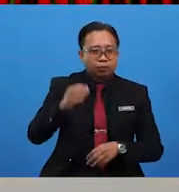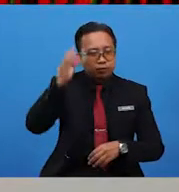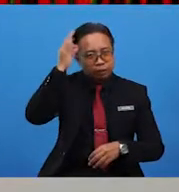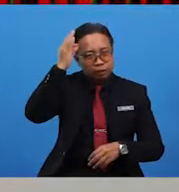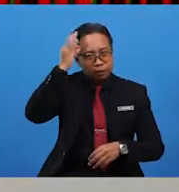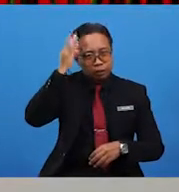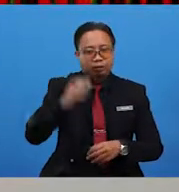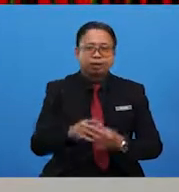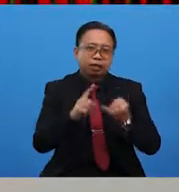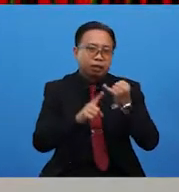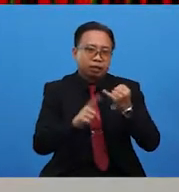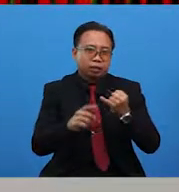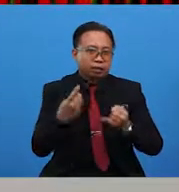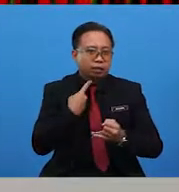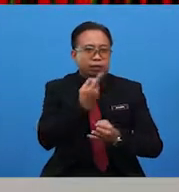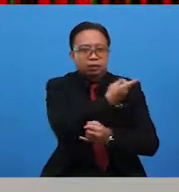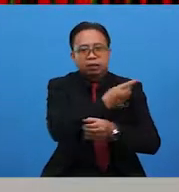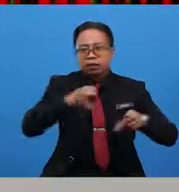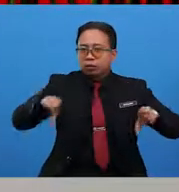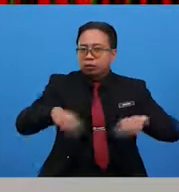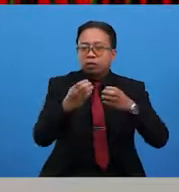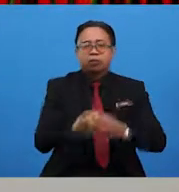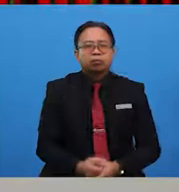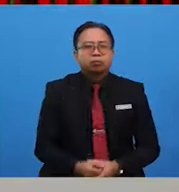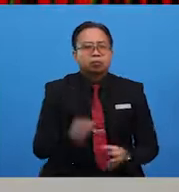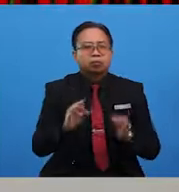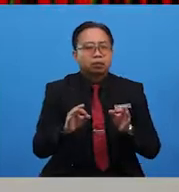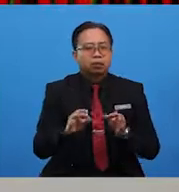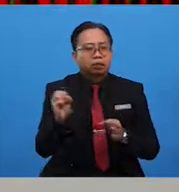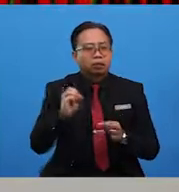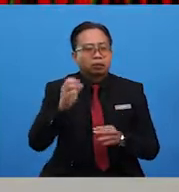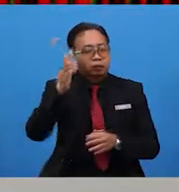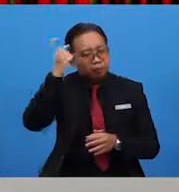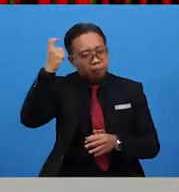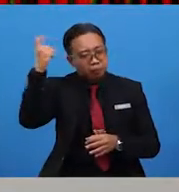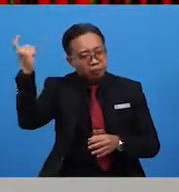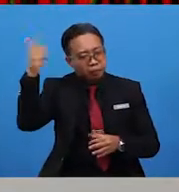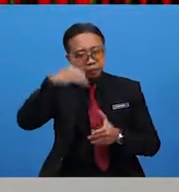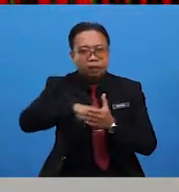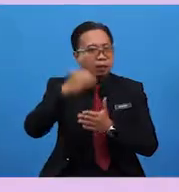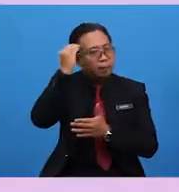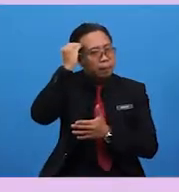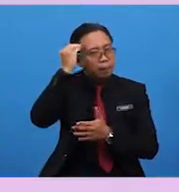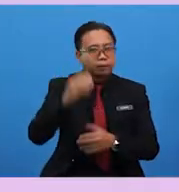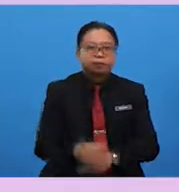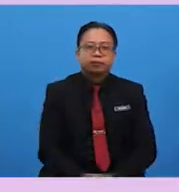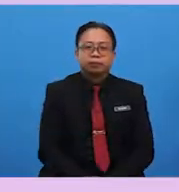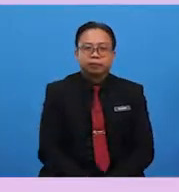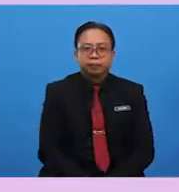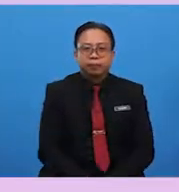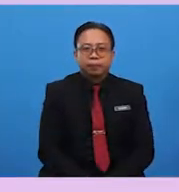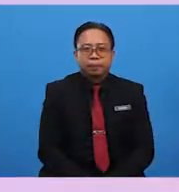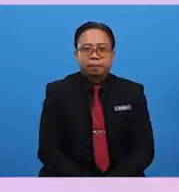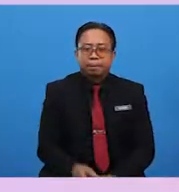karya yang bakal kita hasilkan Kalau Tak terawat Awang dijamin datangnya benteng penentuan